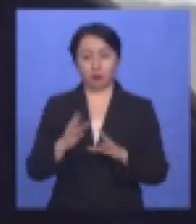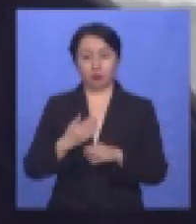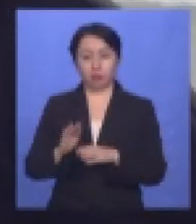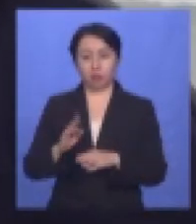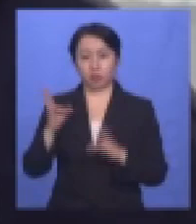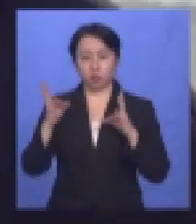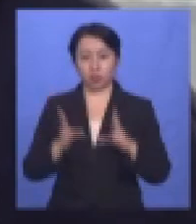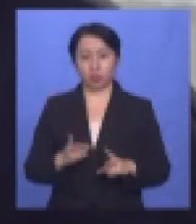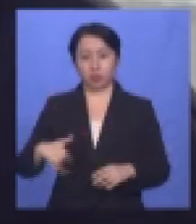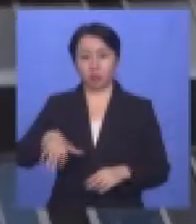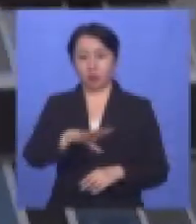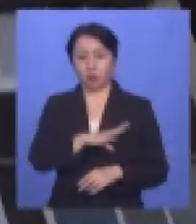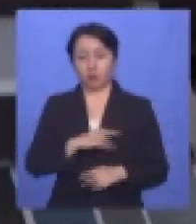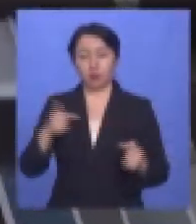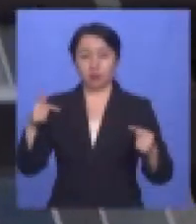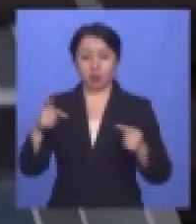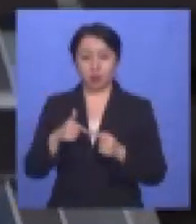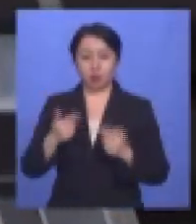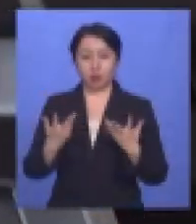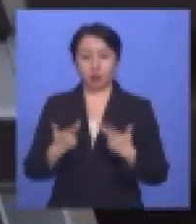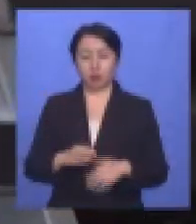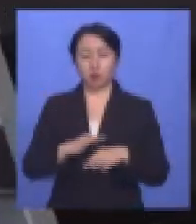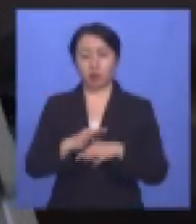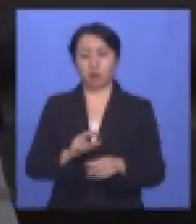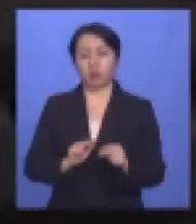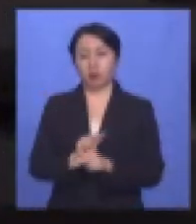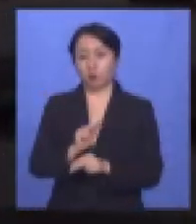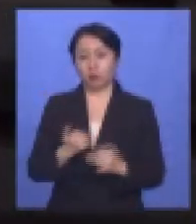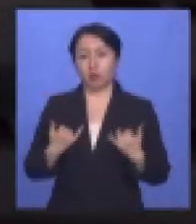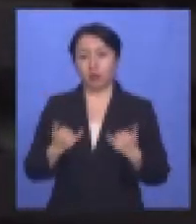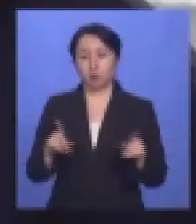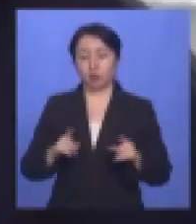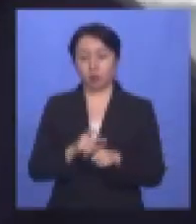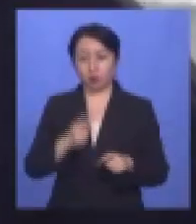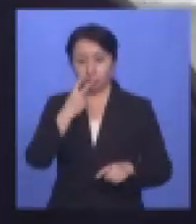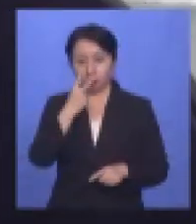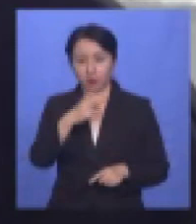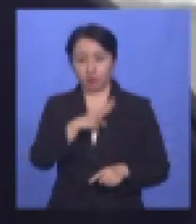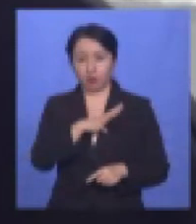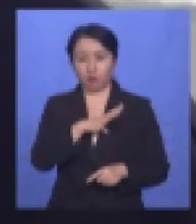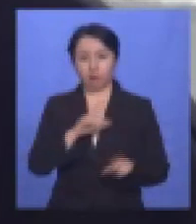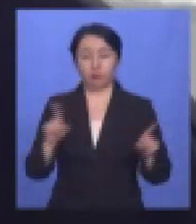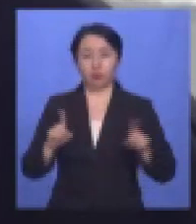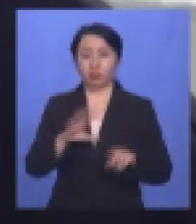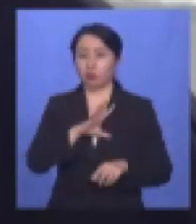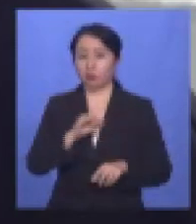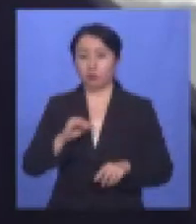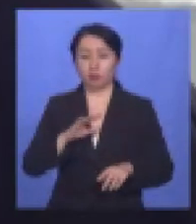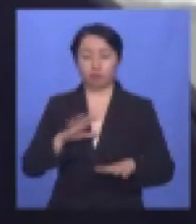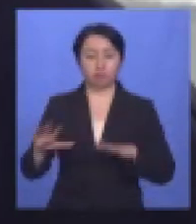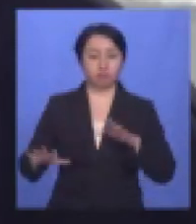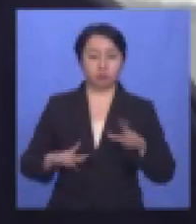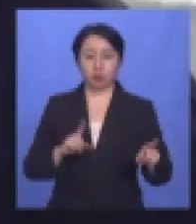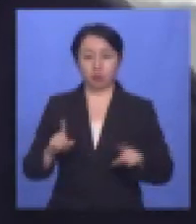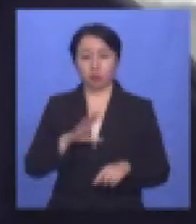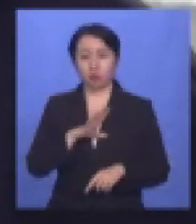с ЧС, мы со всеми согласовали и решили провести учение. Для того, чтобы люди видели, чтобы не было паники,